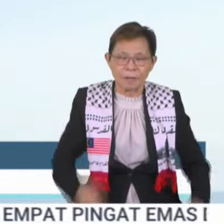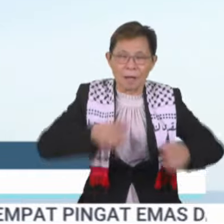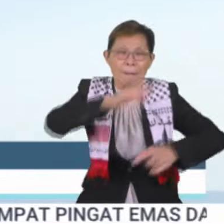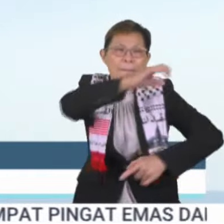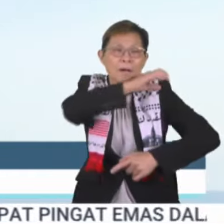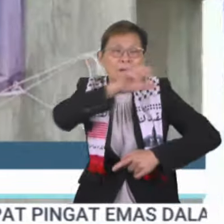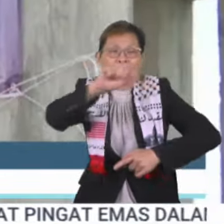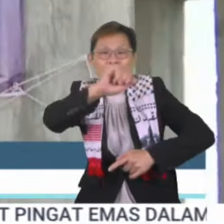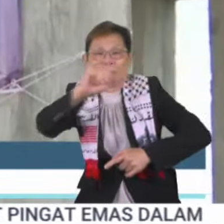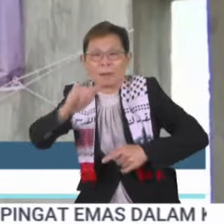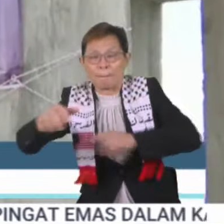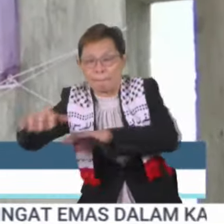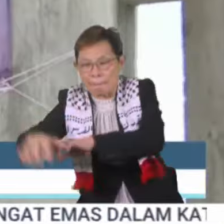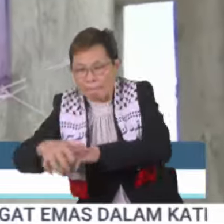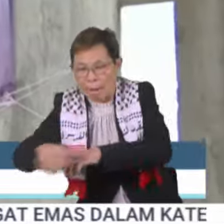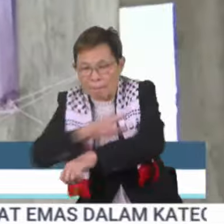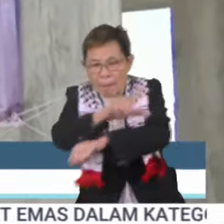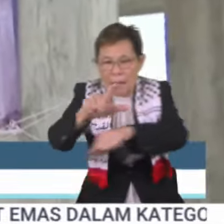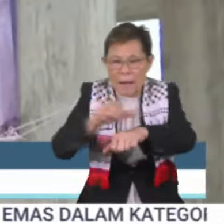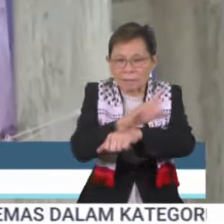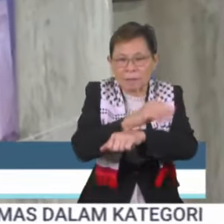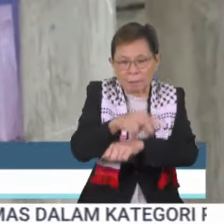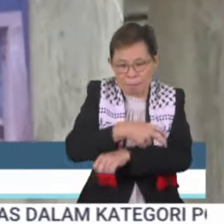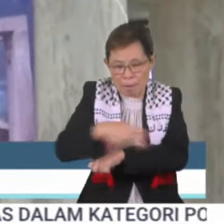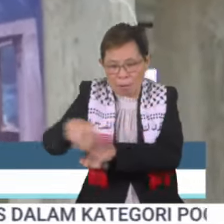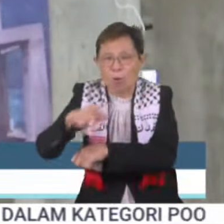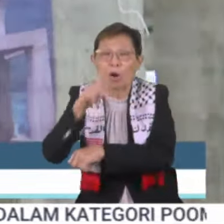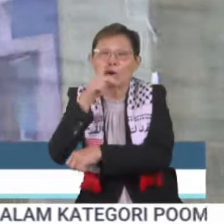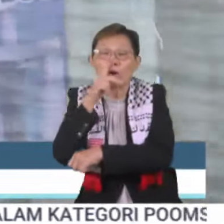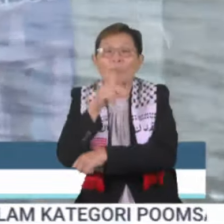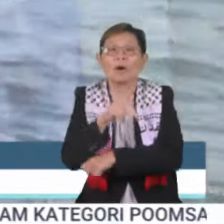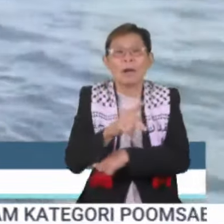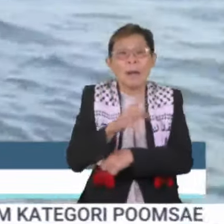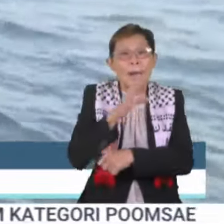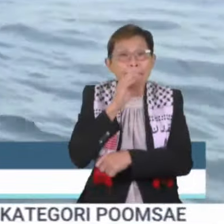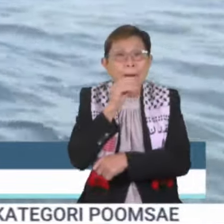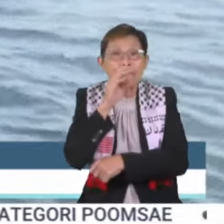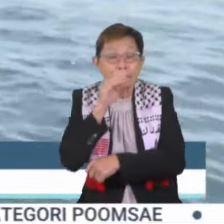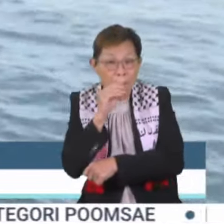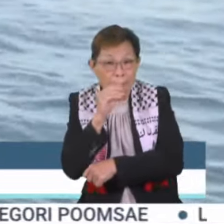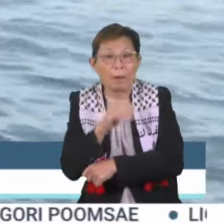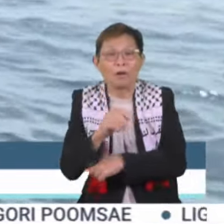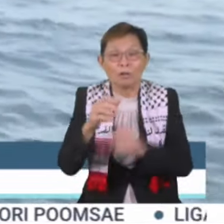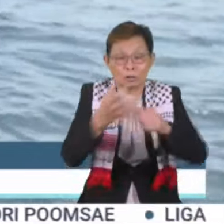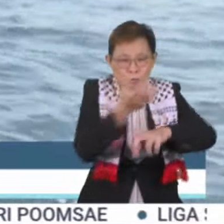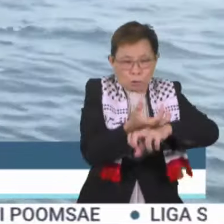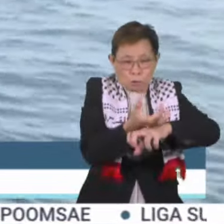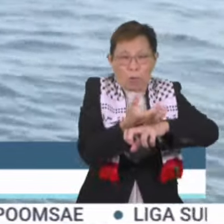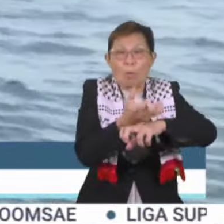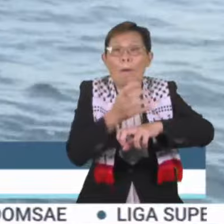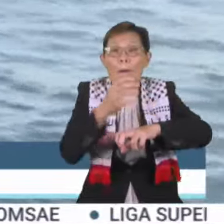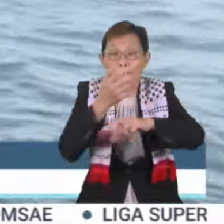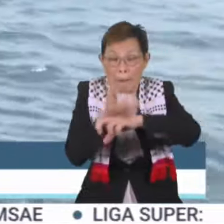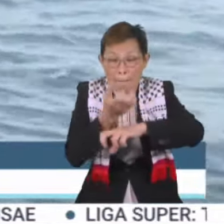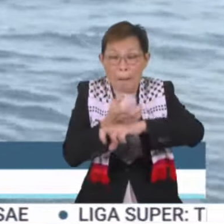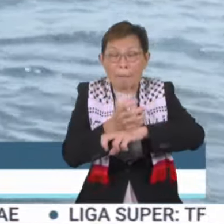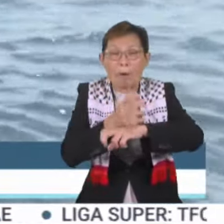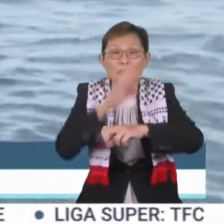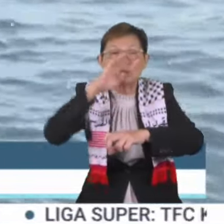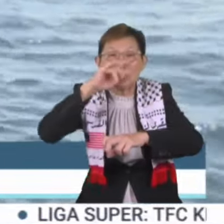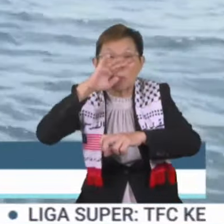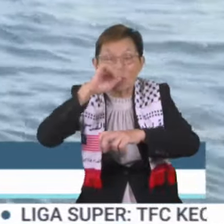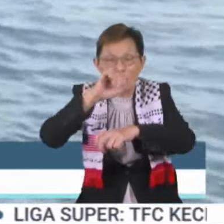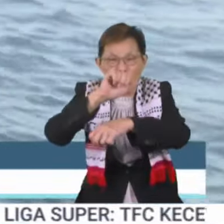Pengerusi Jawatankuasa Pertanian, Peladangan dan Pengangkutan Kedah, Zawahir Ebigani berkata, tukun tiruan tersebut akan berfungsi